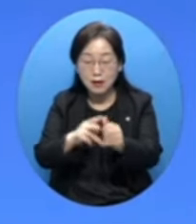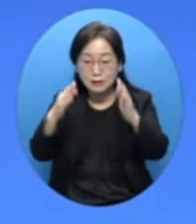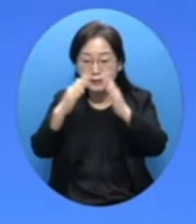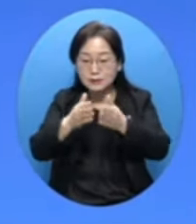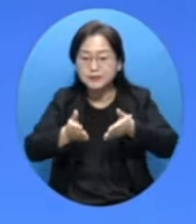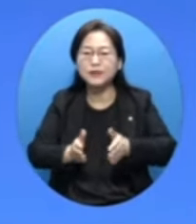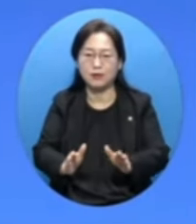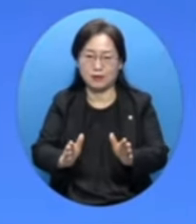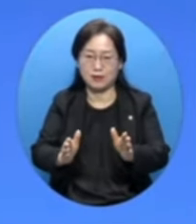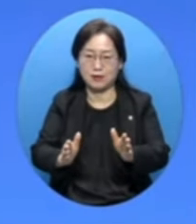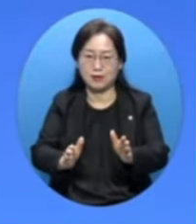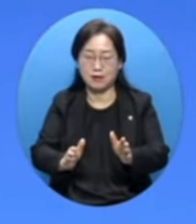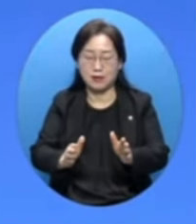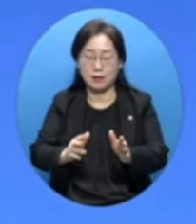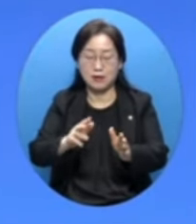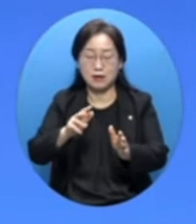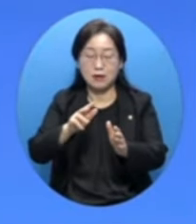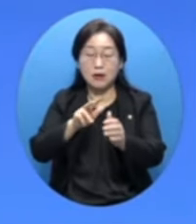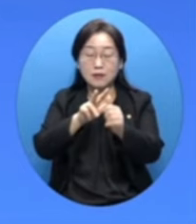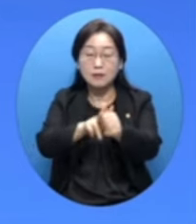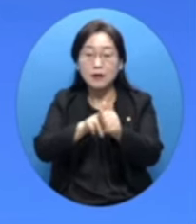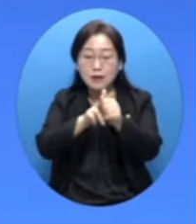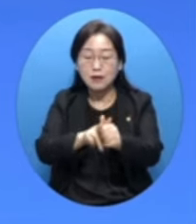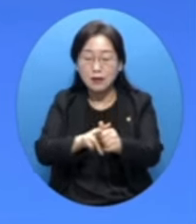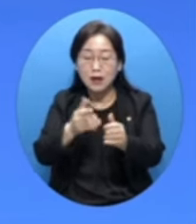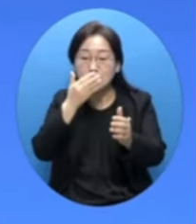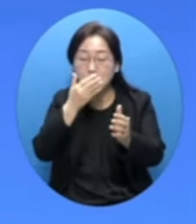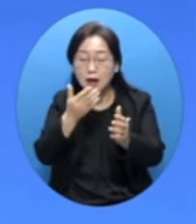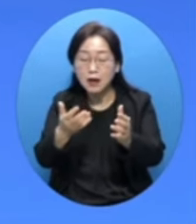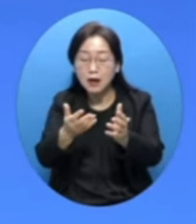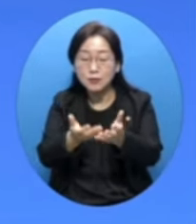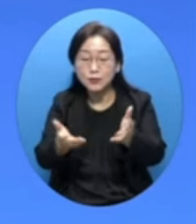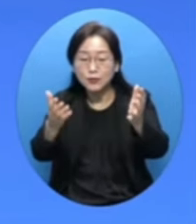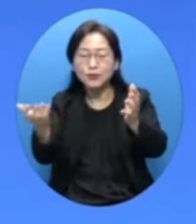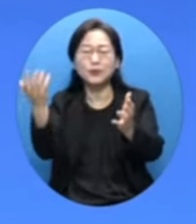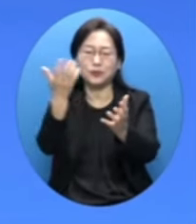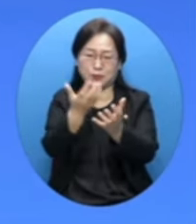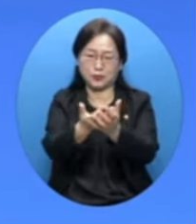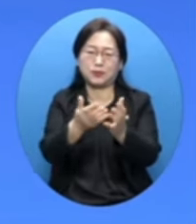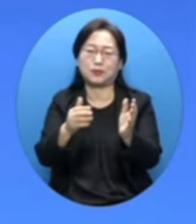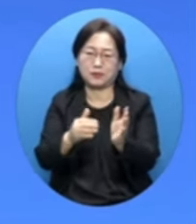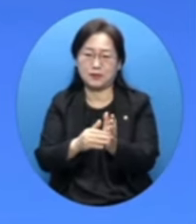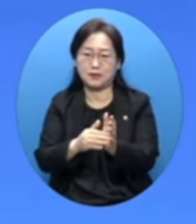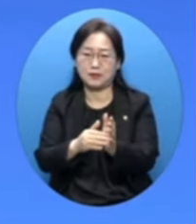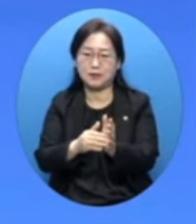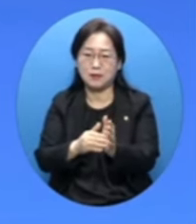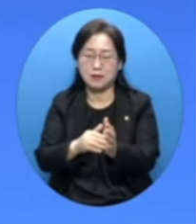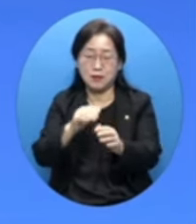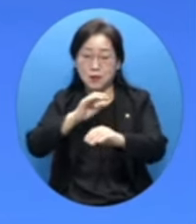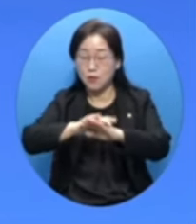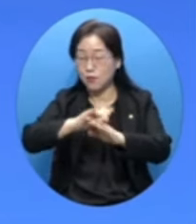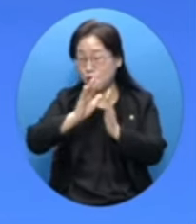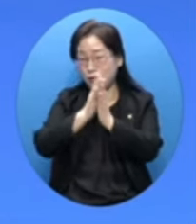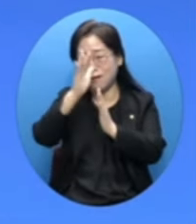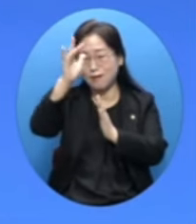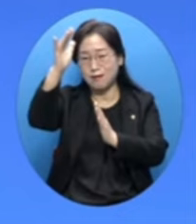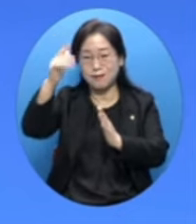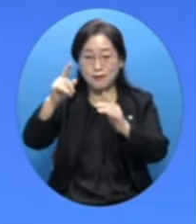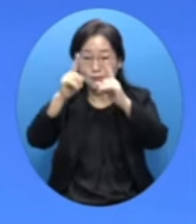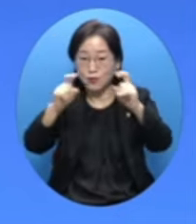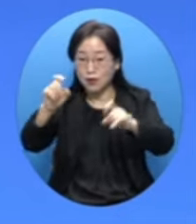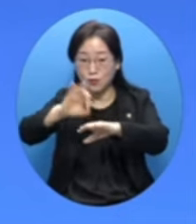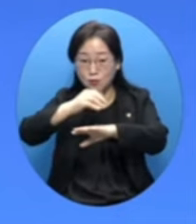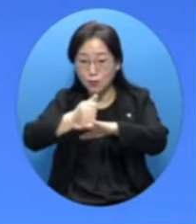말 구위에 누었습니다 화려한 왕궁에서 태어나신 것이